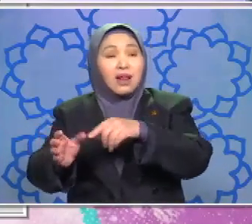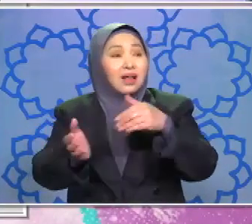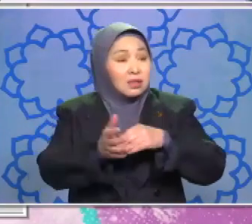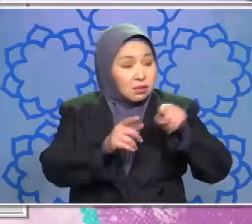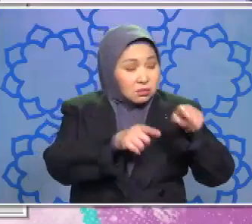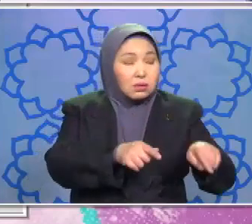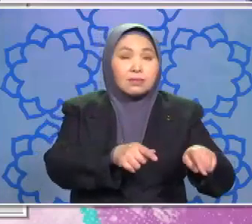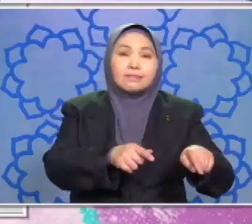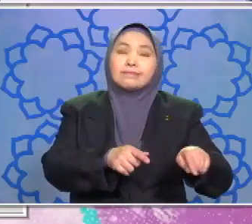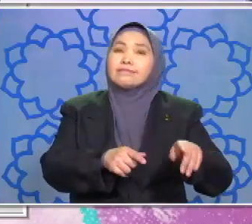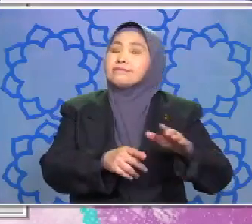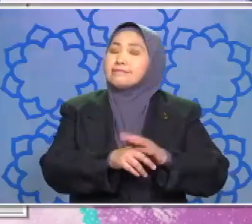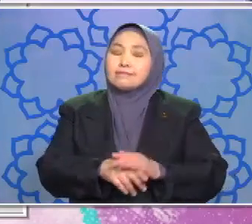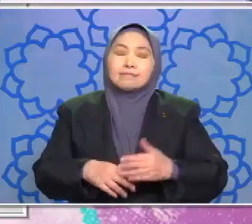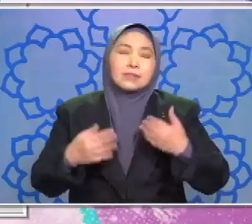منكم